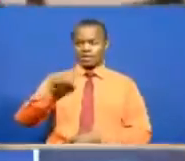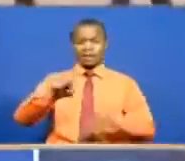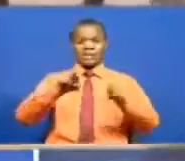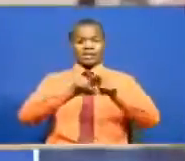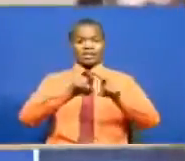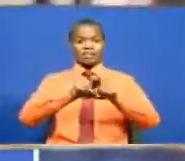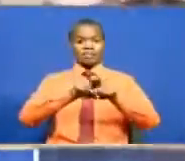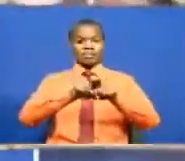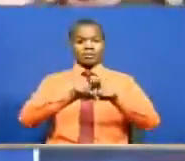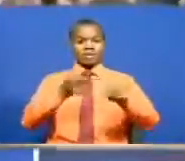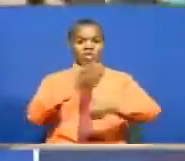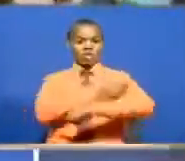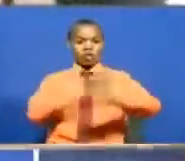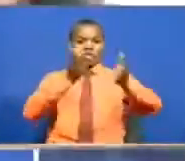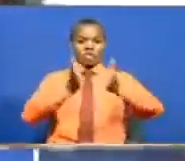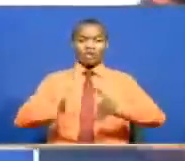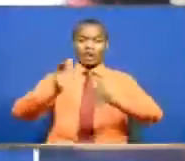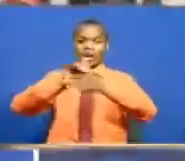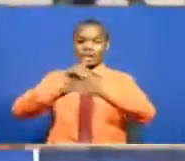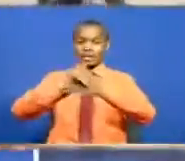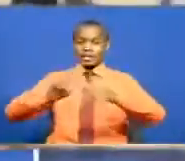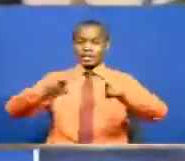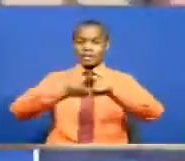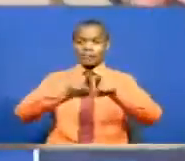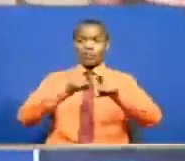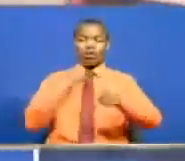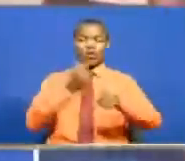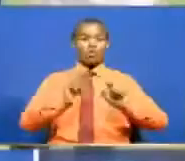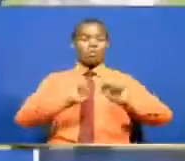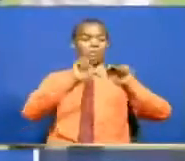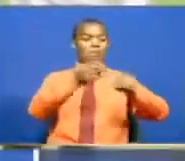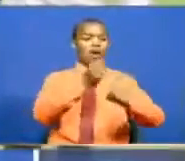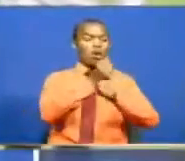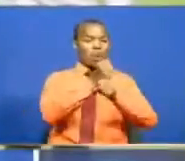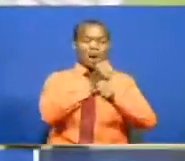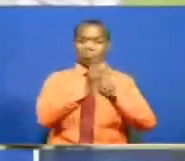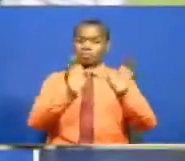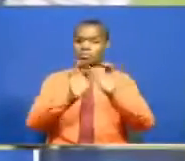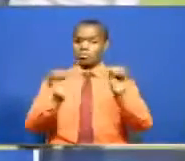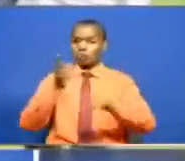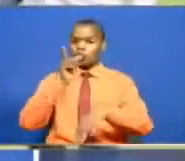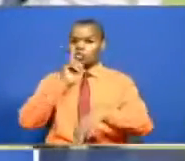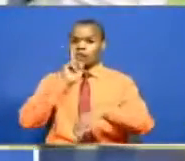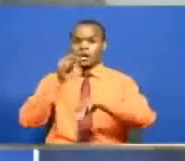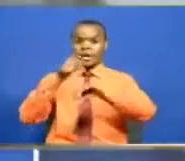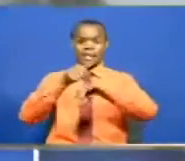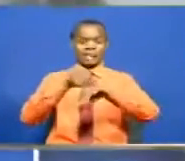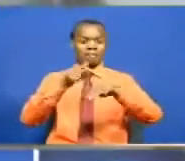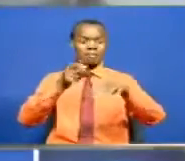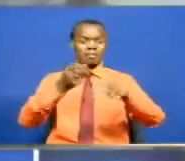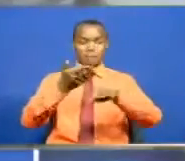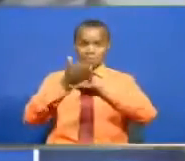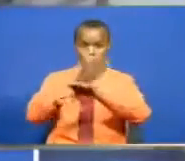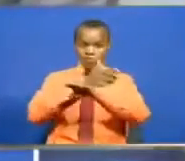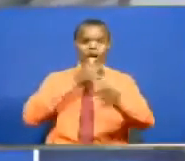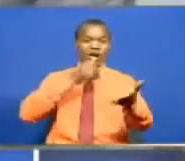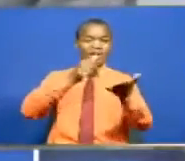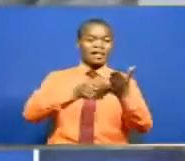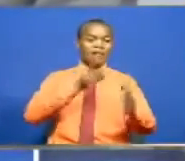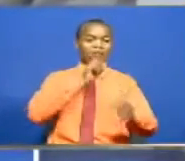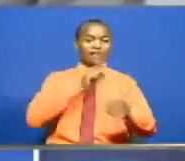na madaktari walio mafunzoni ambao hawatafika kazini kesho baada ya kukamilika kwa muda wa ilani ya mgomo wa siku